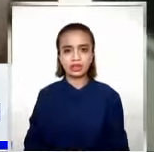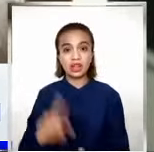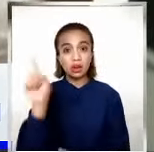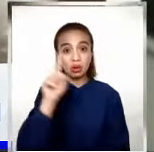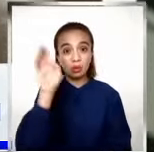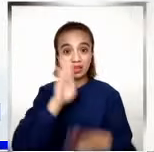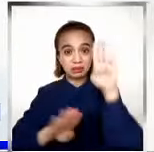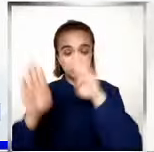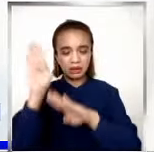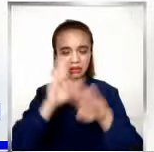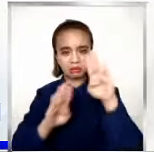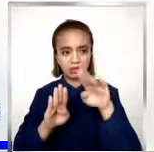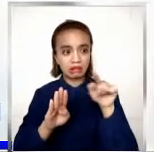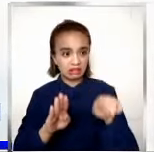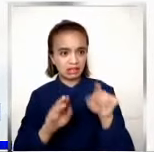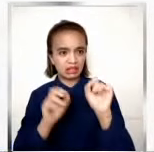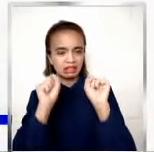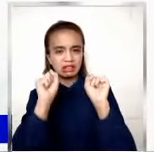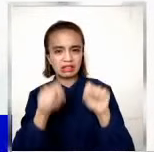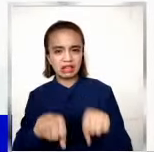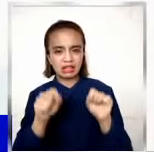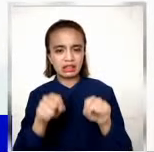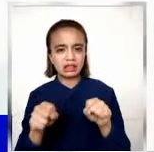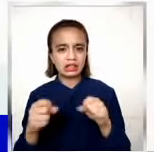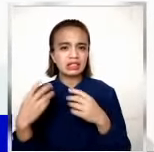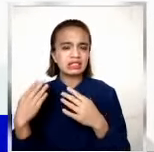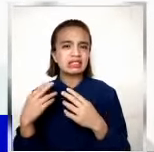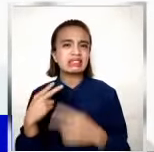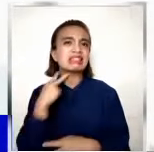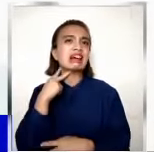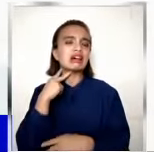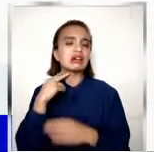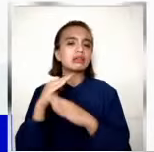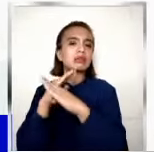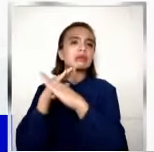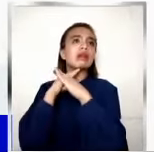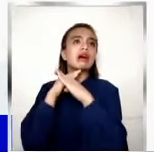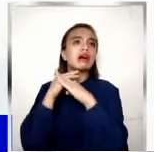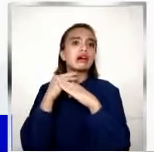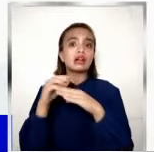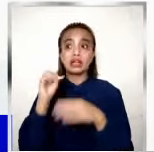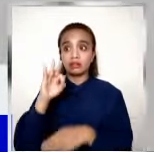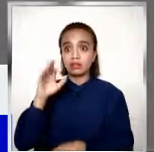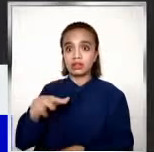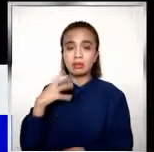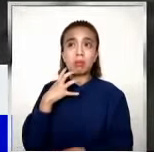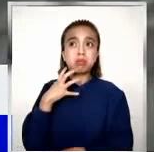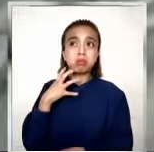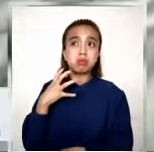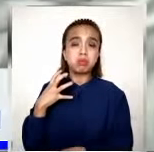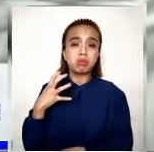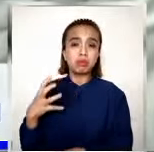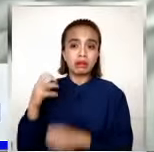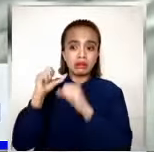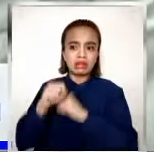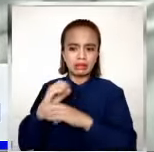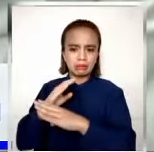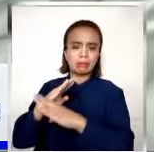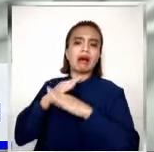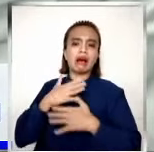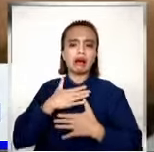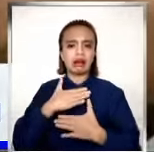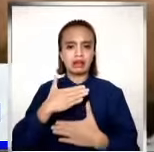siya mag-obstruct no, sa airway kasi nandito siya sa bandaleeg. Kapag lumaki siya, pwede siya magpigil sa paghinga. Sa tulong ng